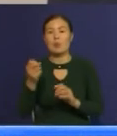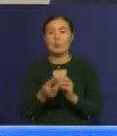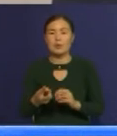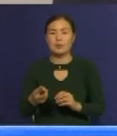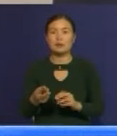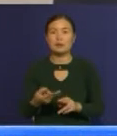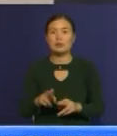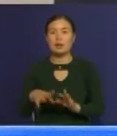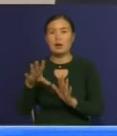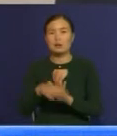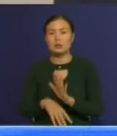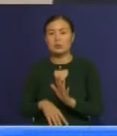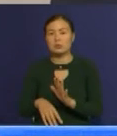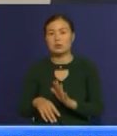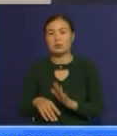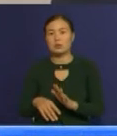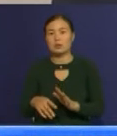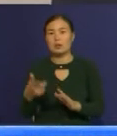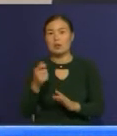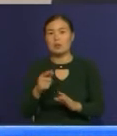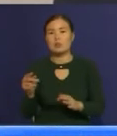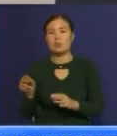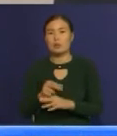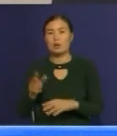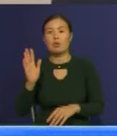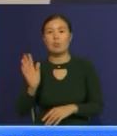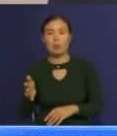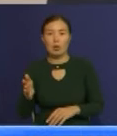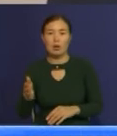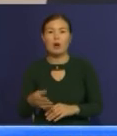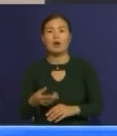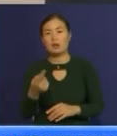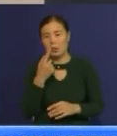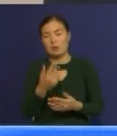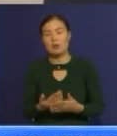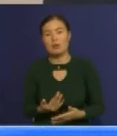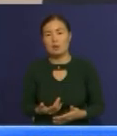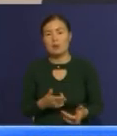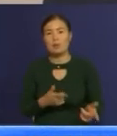округтің ішінде ең соңғы қалған екі ауылымыз береді, біреуі жаңылды, біреуі жарымыз. Қазір жақын күндері пайдалануға береді деп тұрмыз.